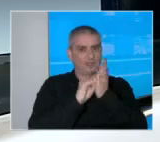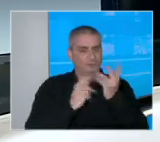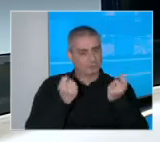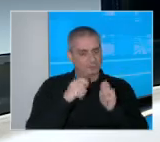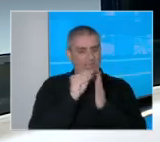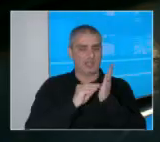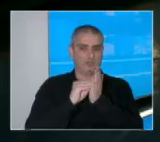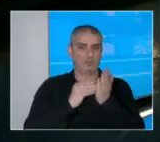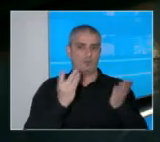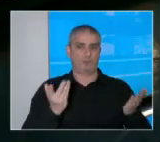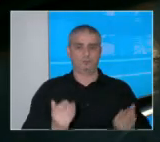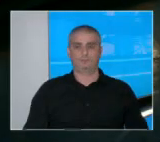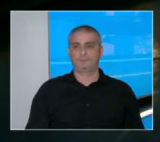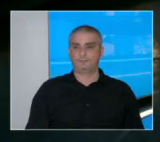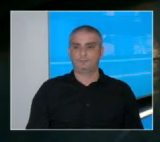סגירת הרשימות?